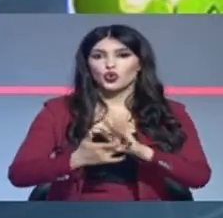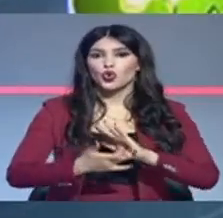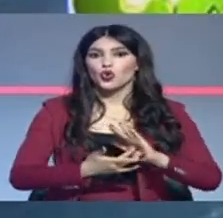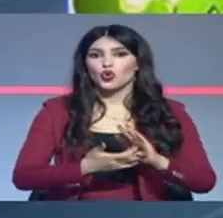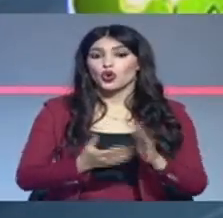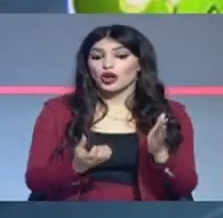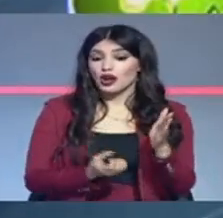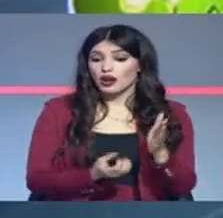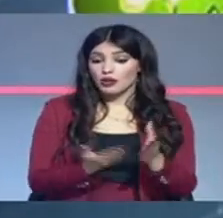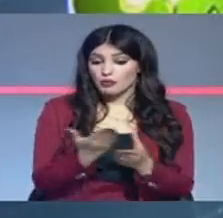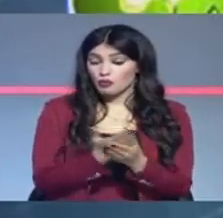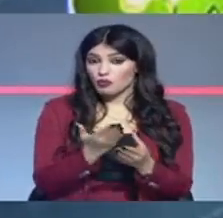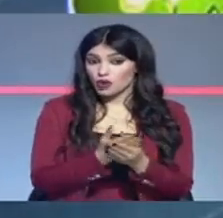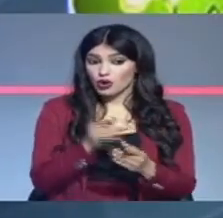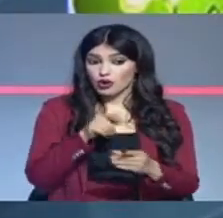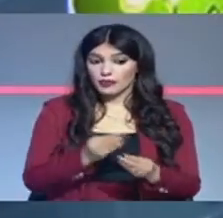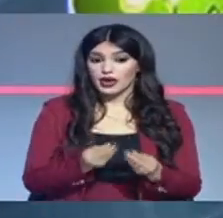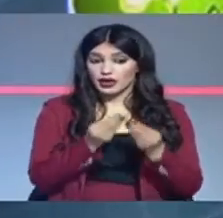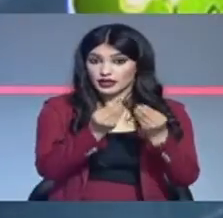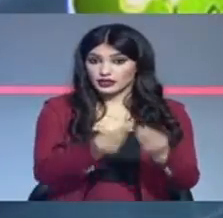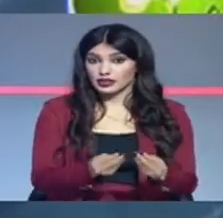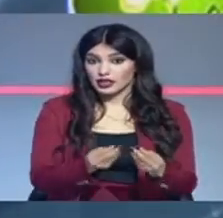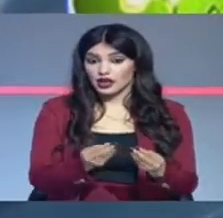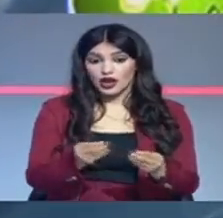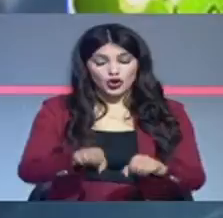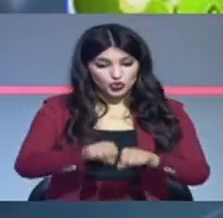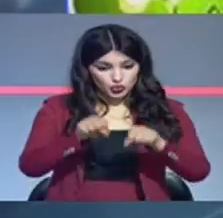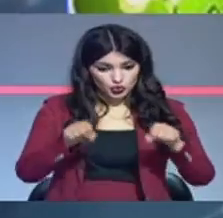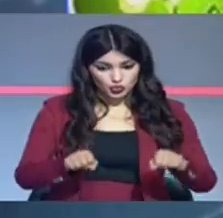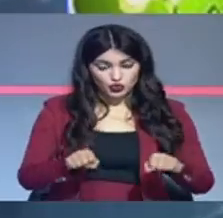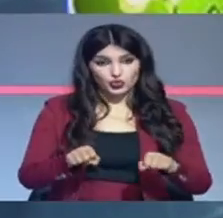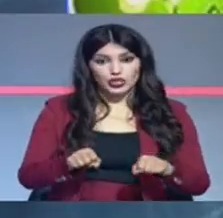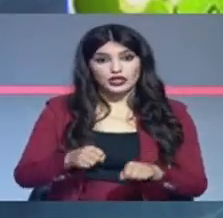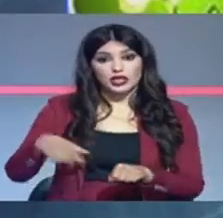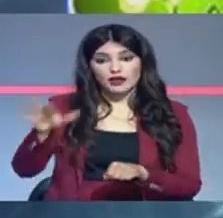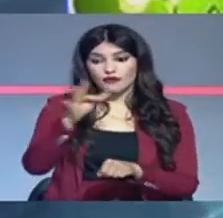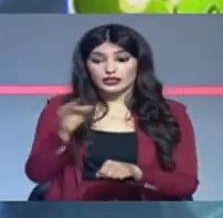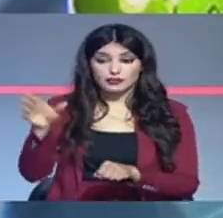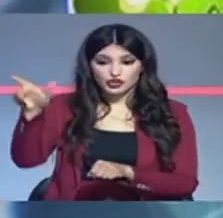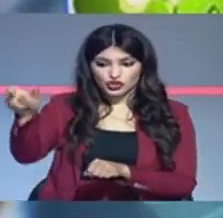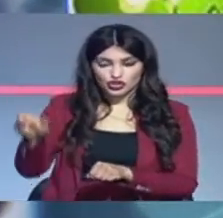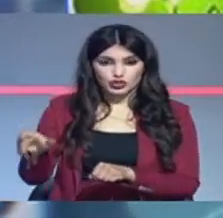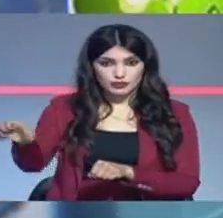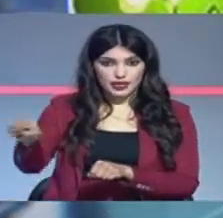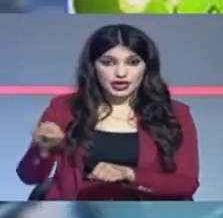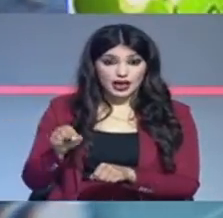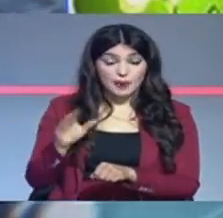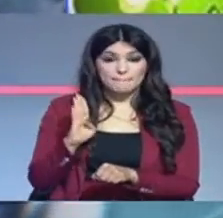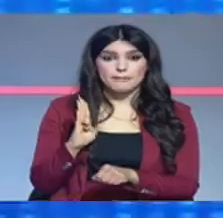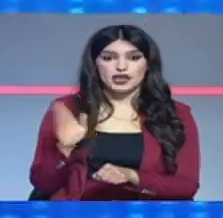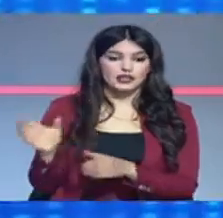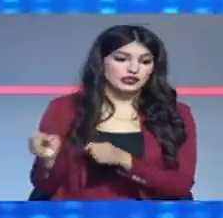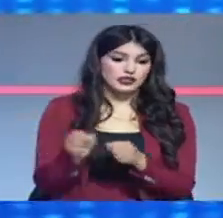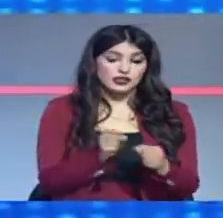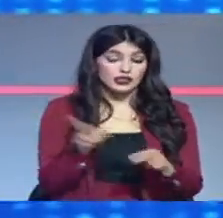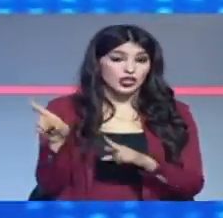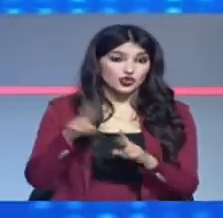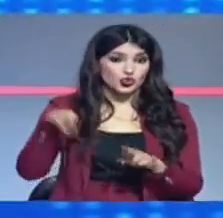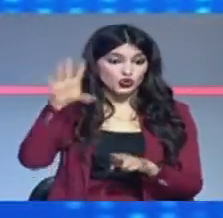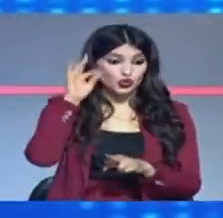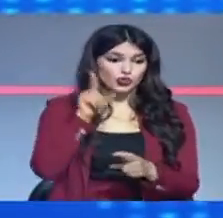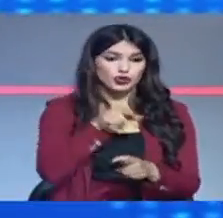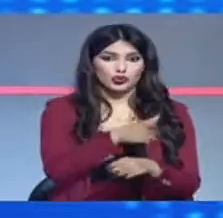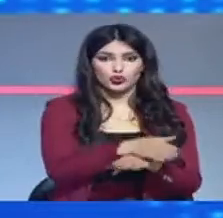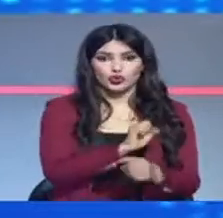تقديمه من وثائق الى السلطات الفرنسيه ديال تسليمها المتهم بينها ضمانه القانونيه للحيلوله دون تعرضه